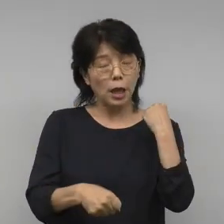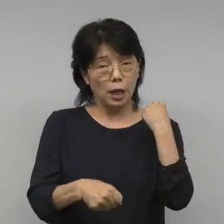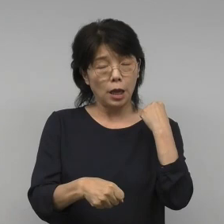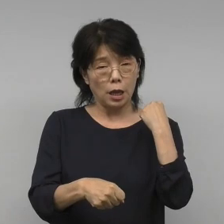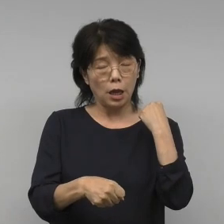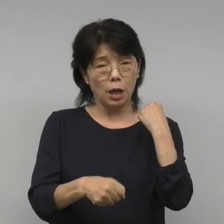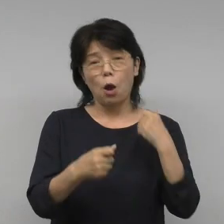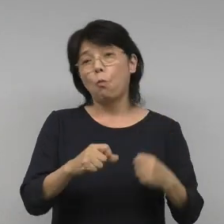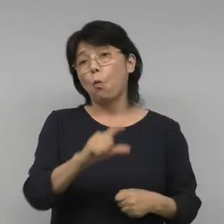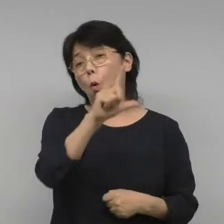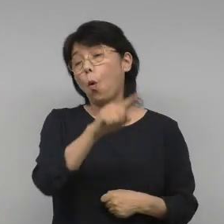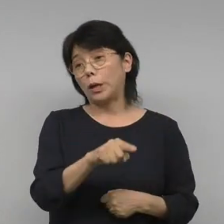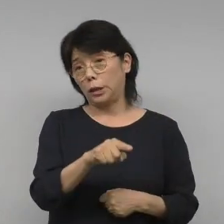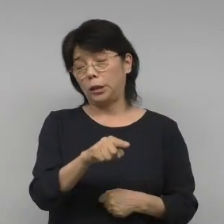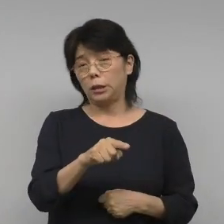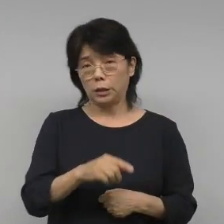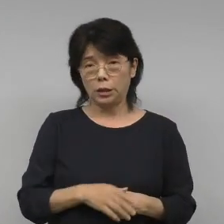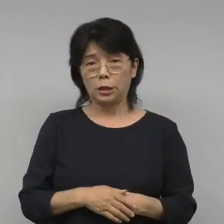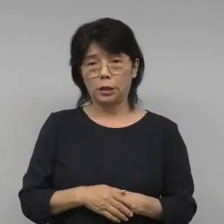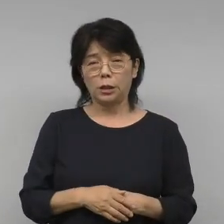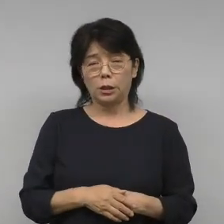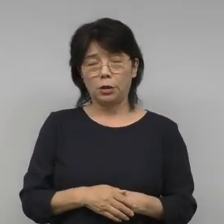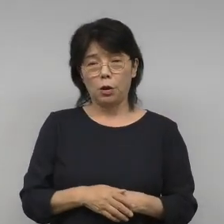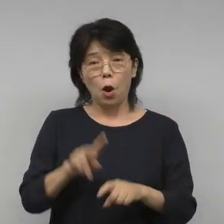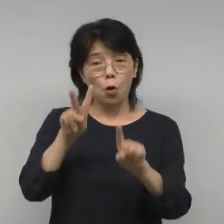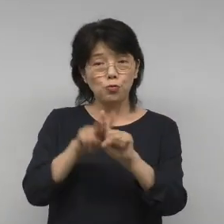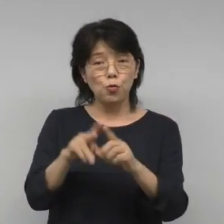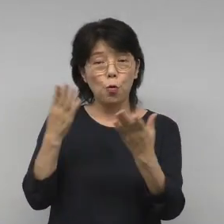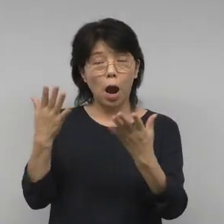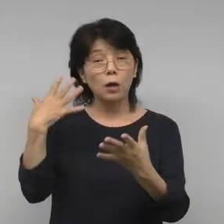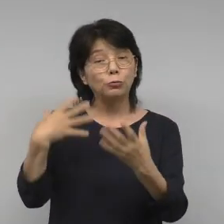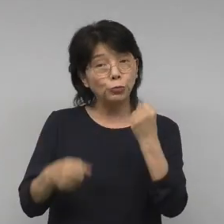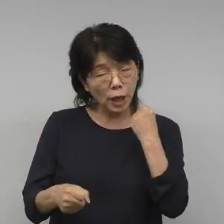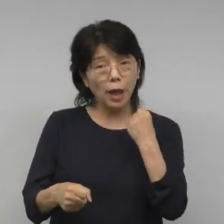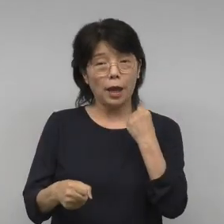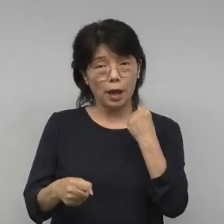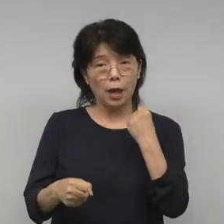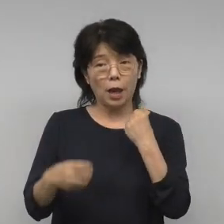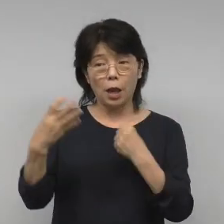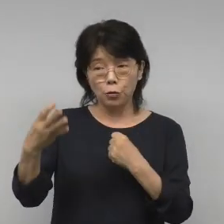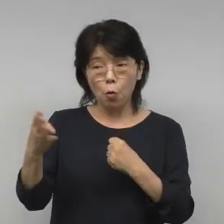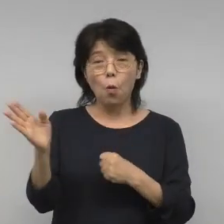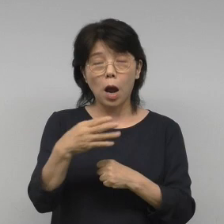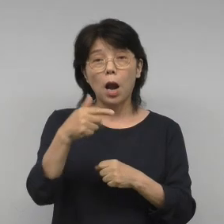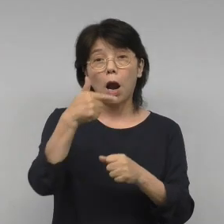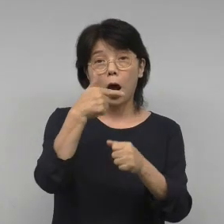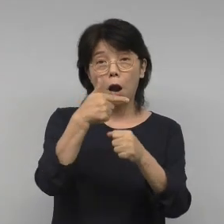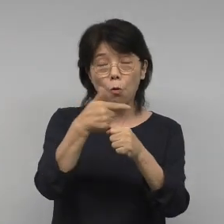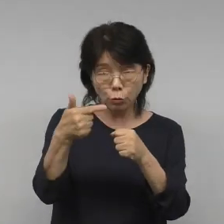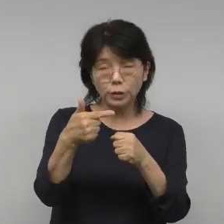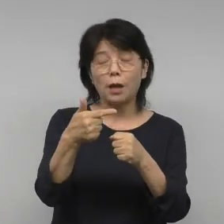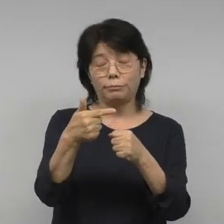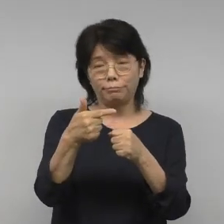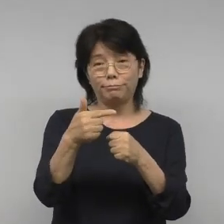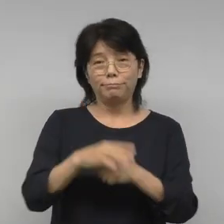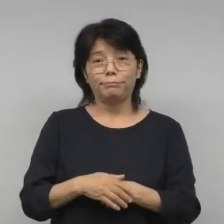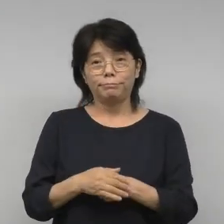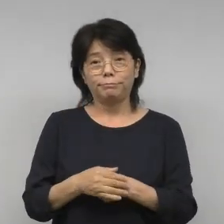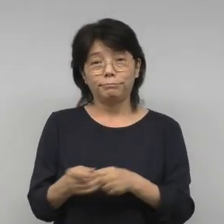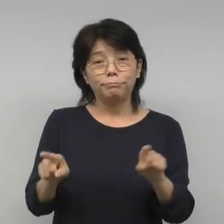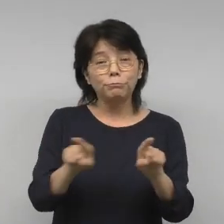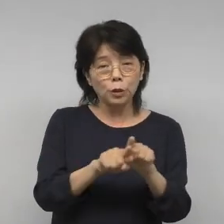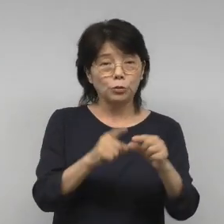ラブが多いんですけれども、これについては、小学生、小学4から6年生、 に加えて中学